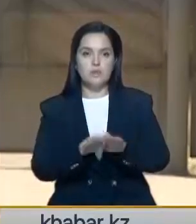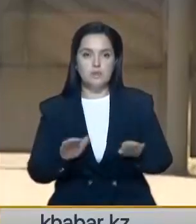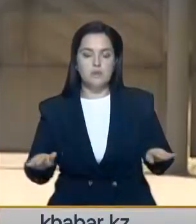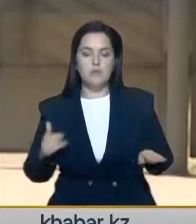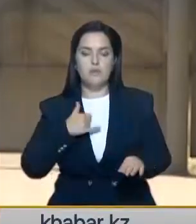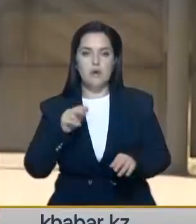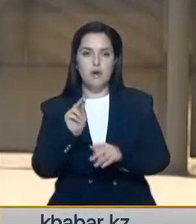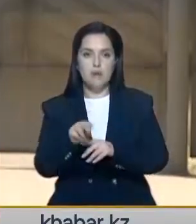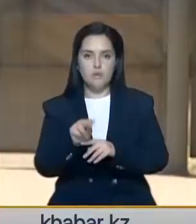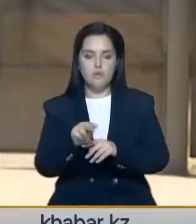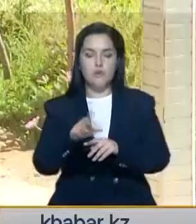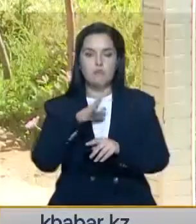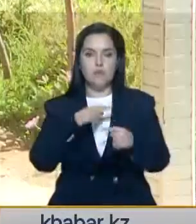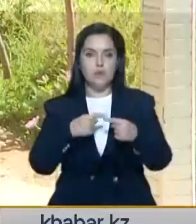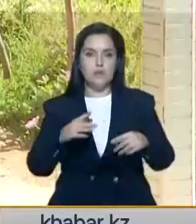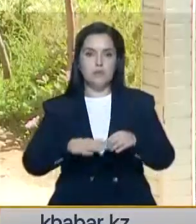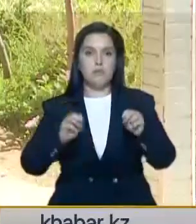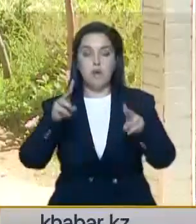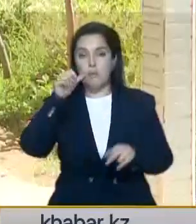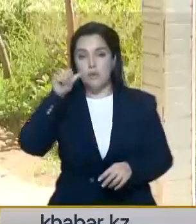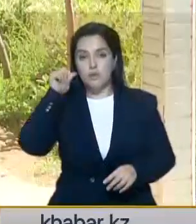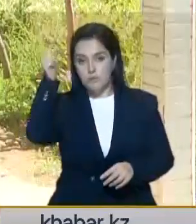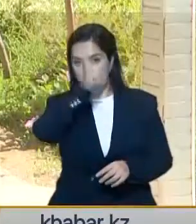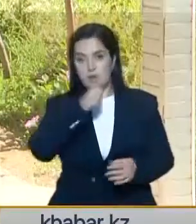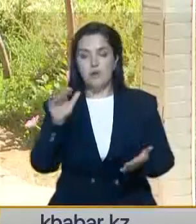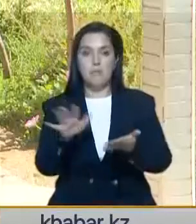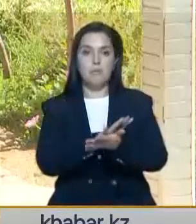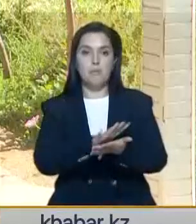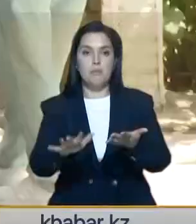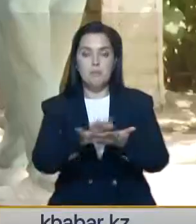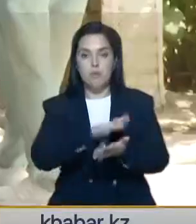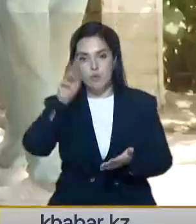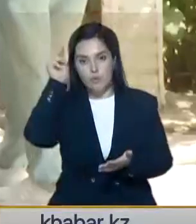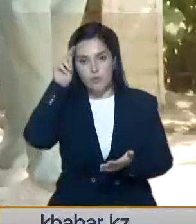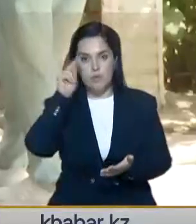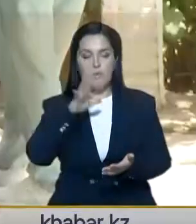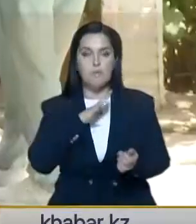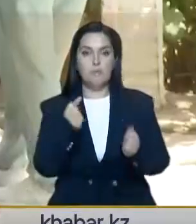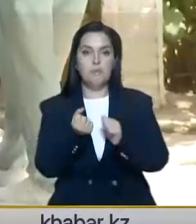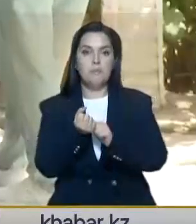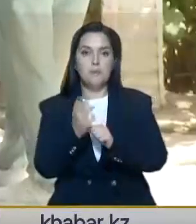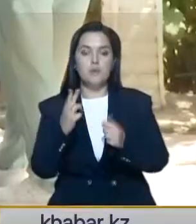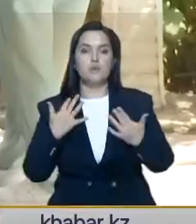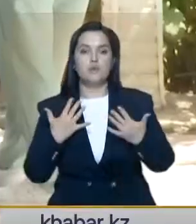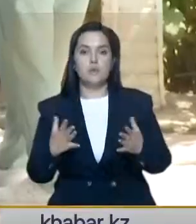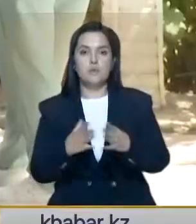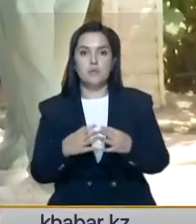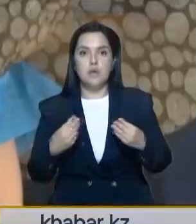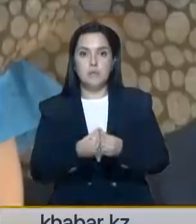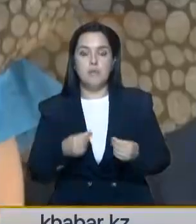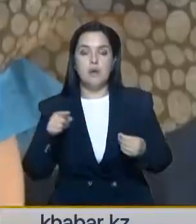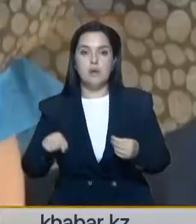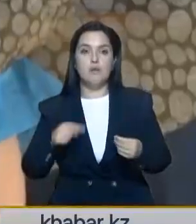прошли обучение по различным профессиям. В прошлом году бесплатные дома от благотворительного фонда получили 15 нуждающихся семей. В этом